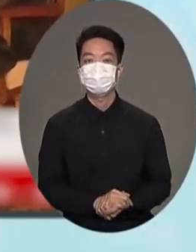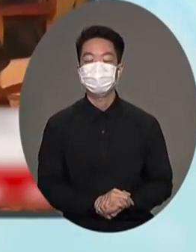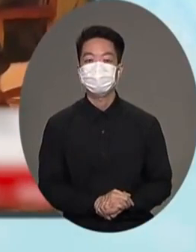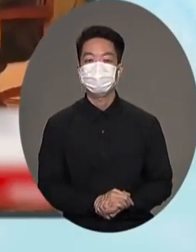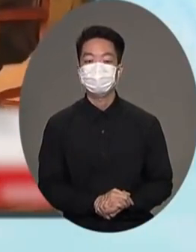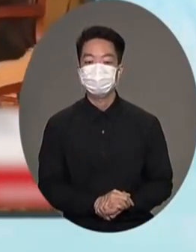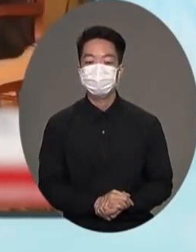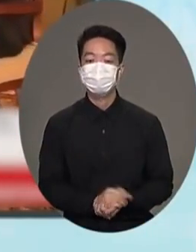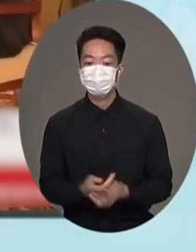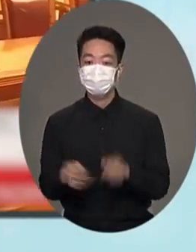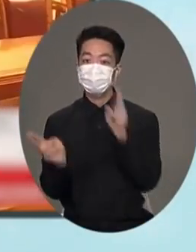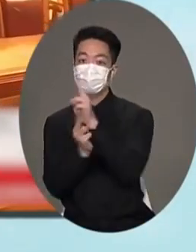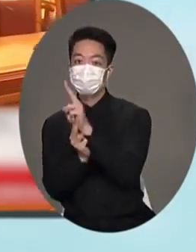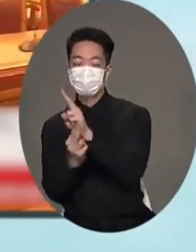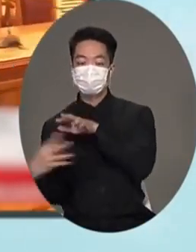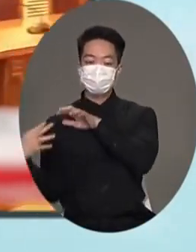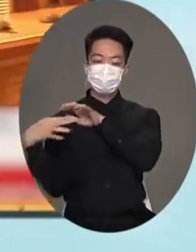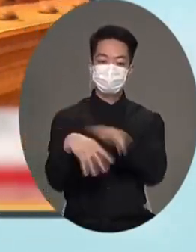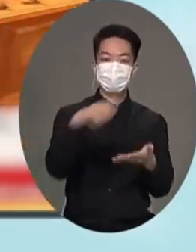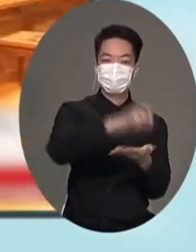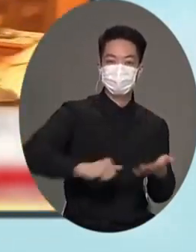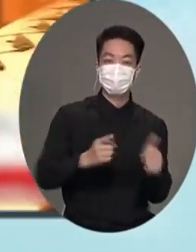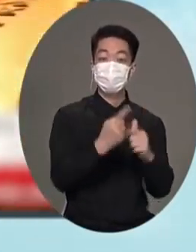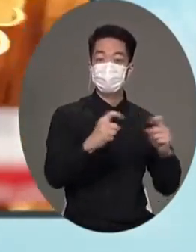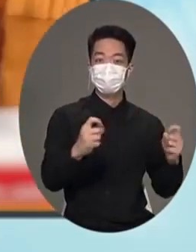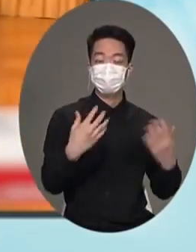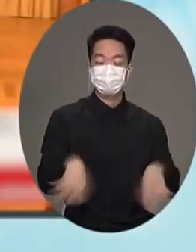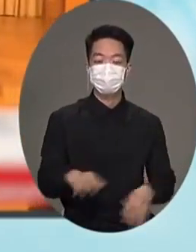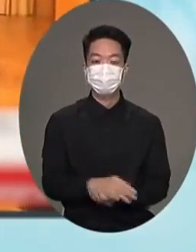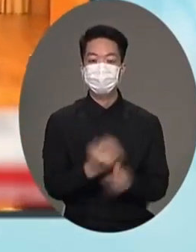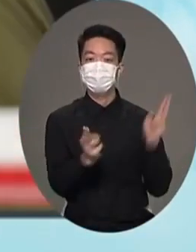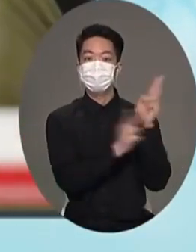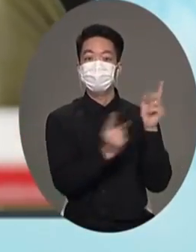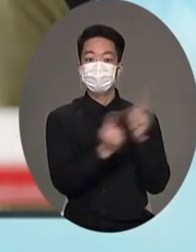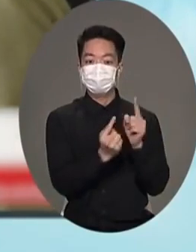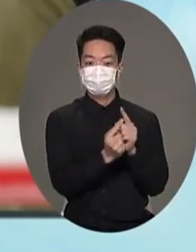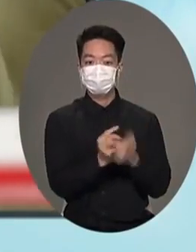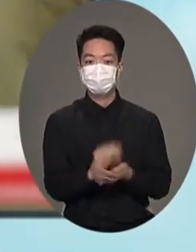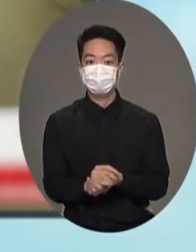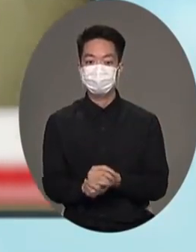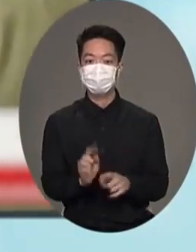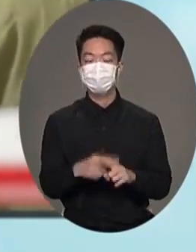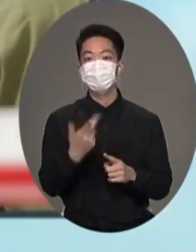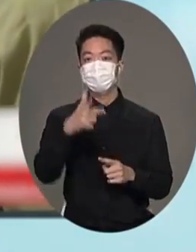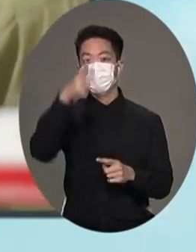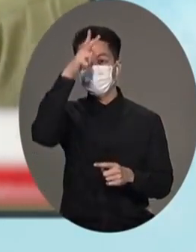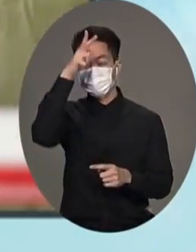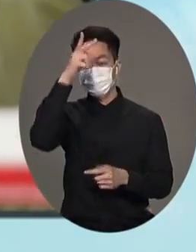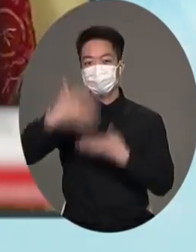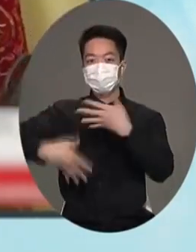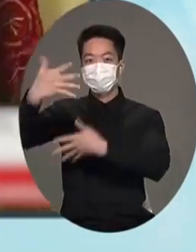塔利班進駐阿富汗首都喀布爾之後，大批武裝分子入主已經人去樓空的總統